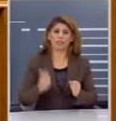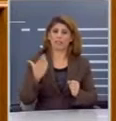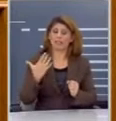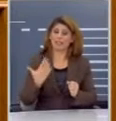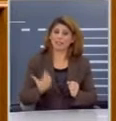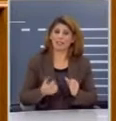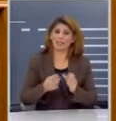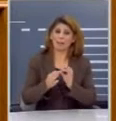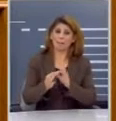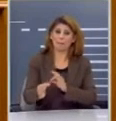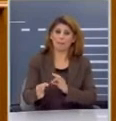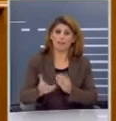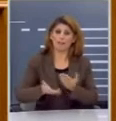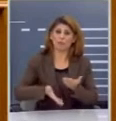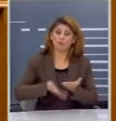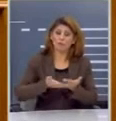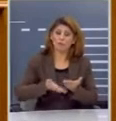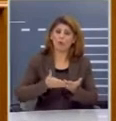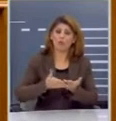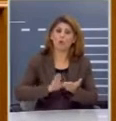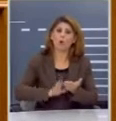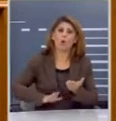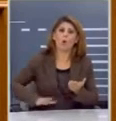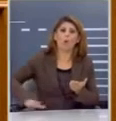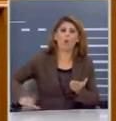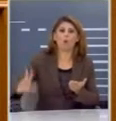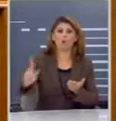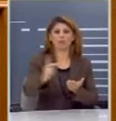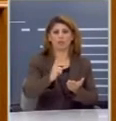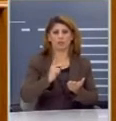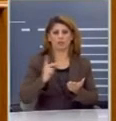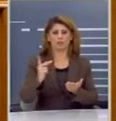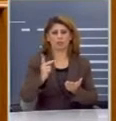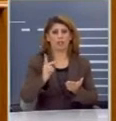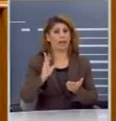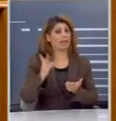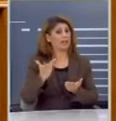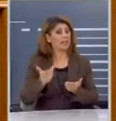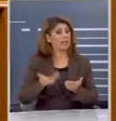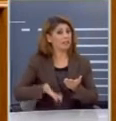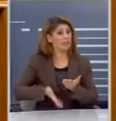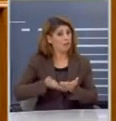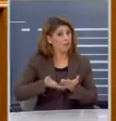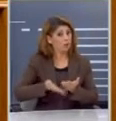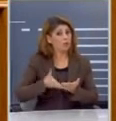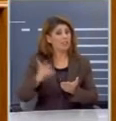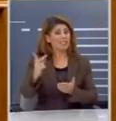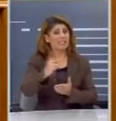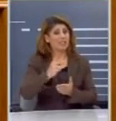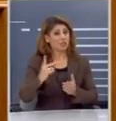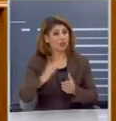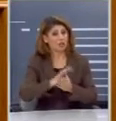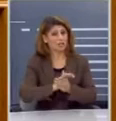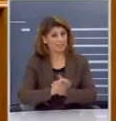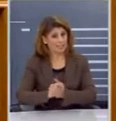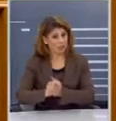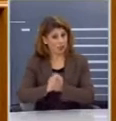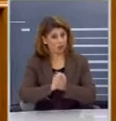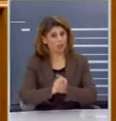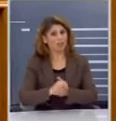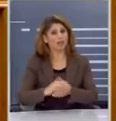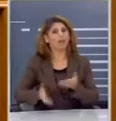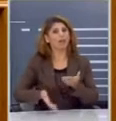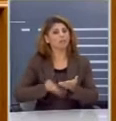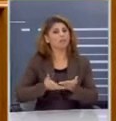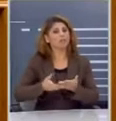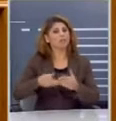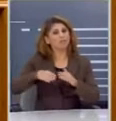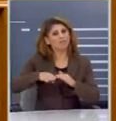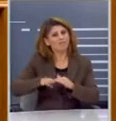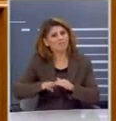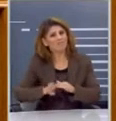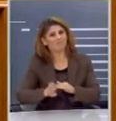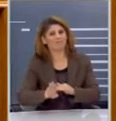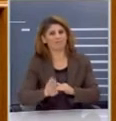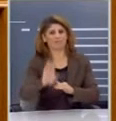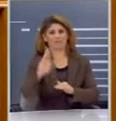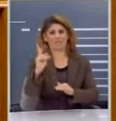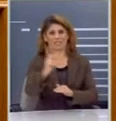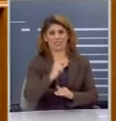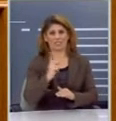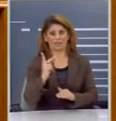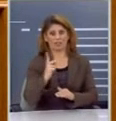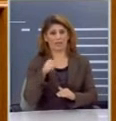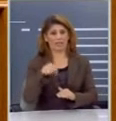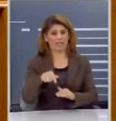που βοηθούν ολόκληρη την κοινωνία, διότι συμβάλλουν στην κοινωνική συνοχή και συμβάλλουν και στην ανάκαμψη της οικονομίας.